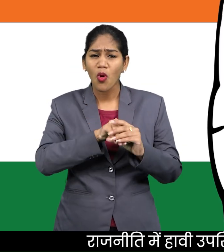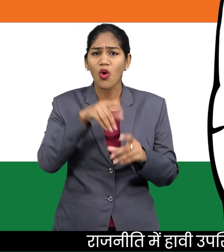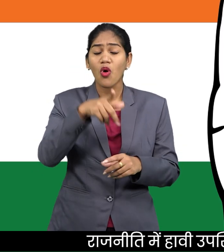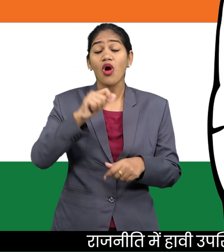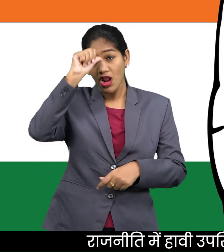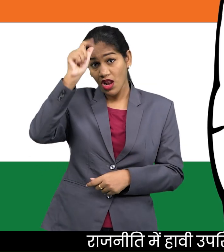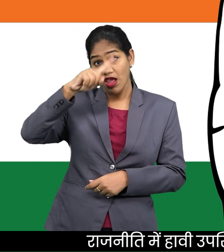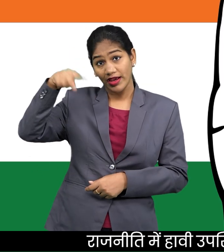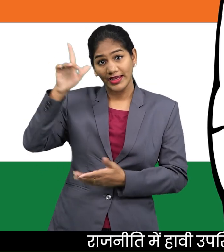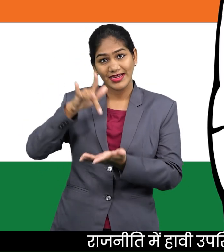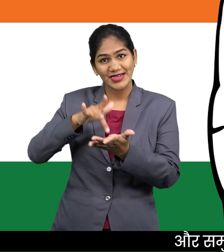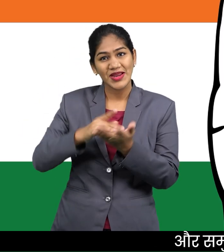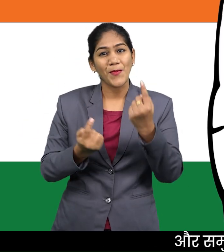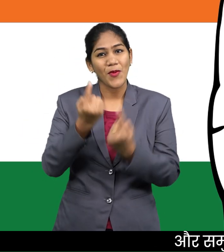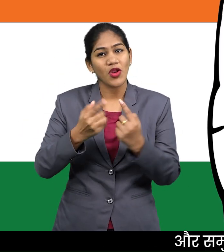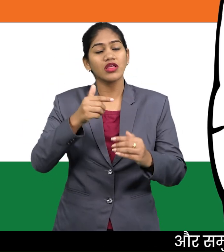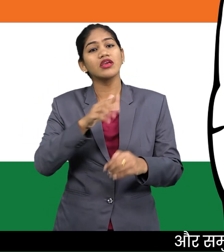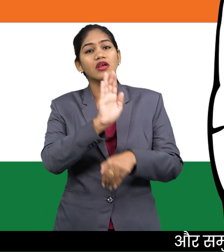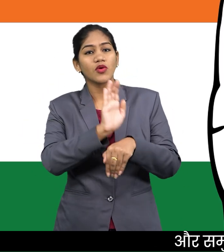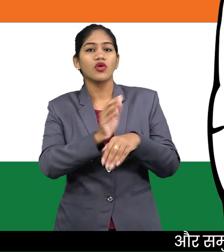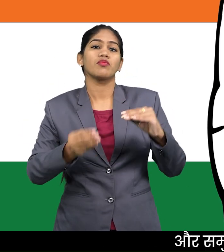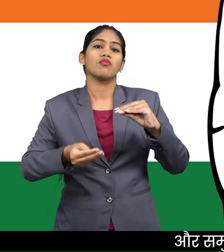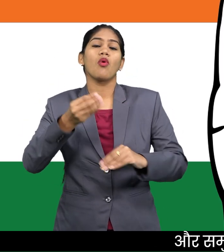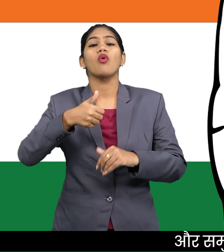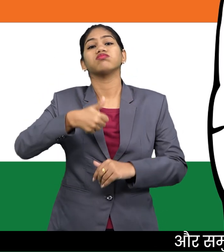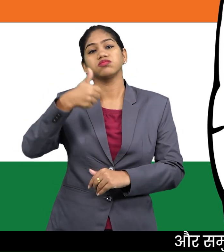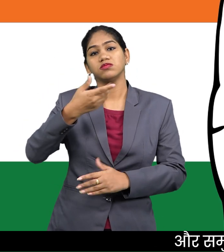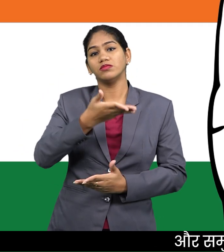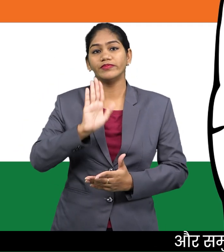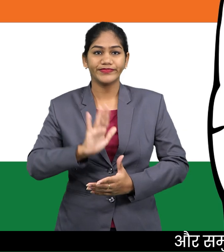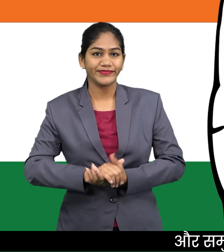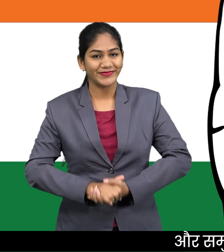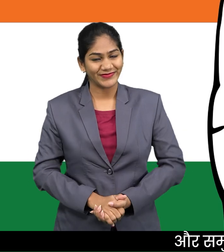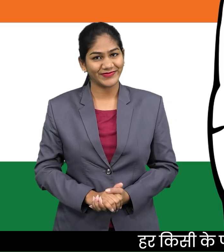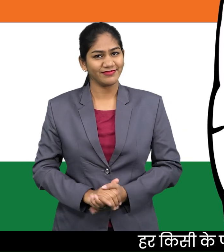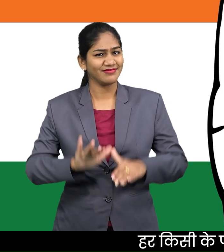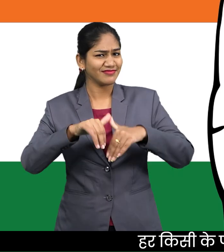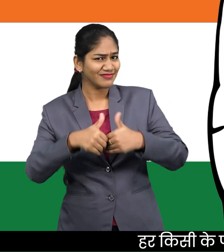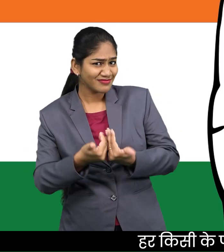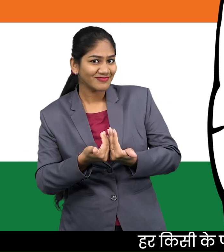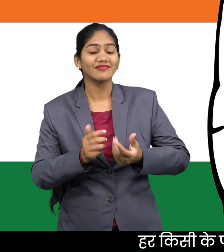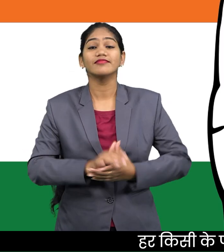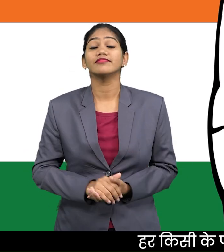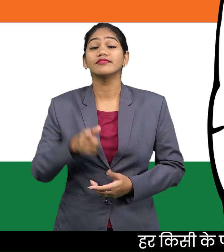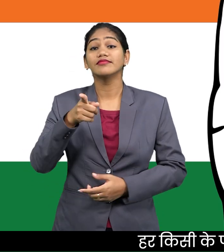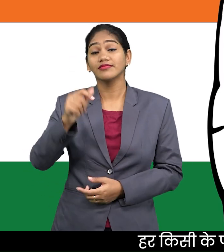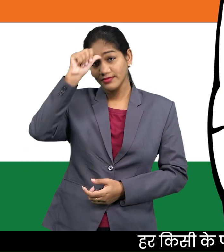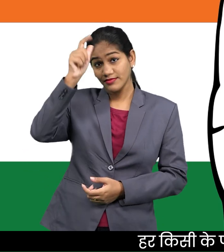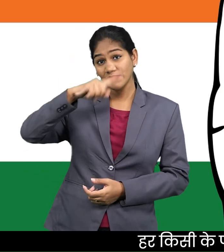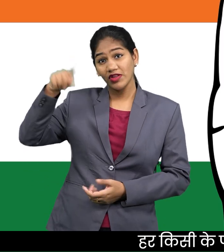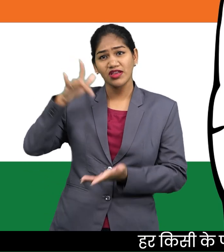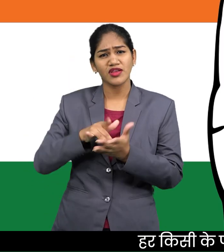हालांकि भारत विभिन्न संस्कृतियों और समुदायों वाला एक विशाल देश है। हर किसी के पास